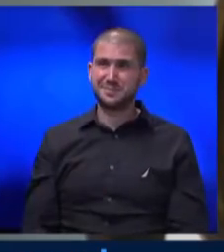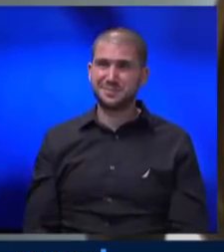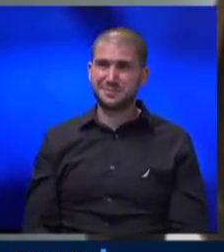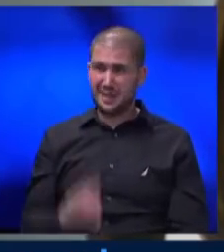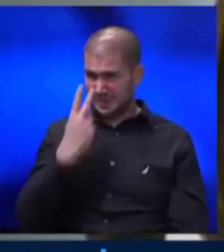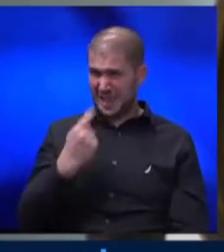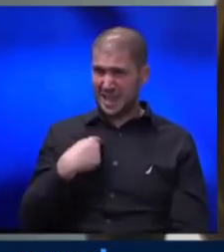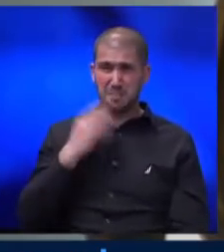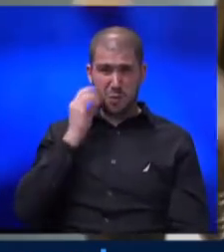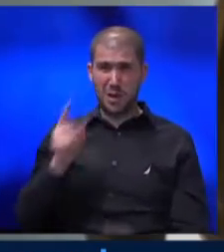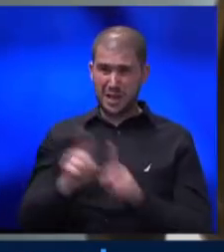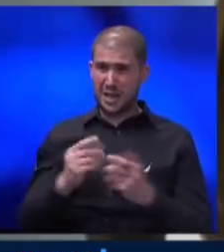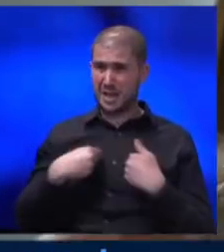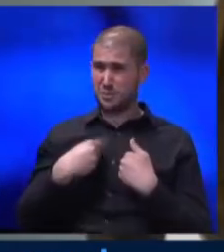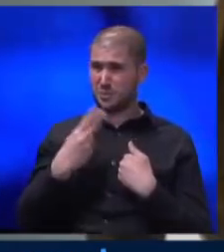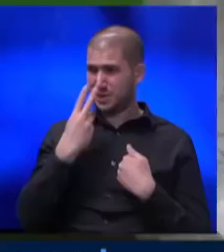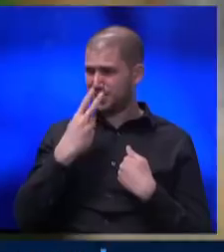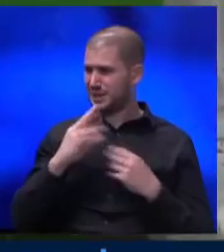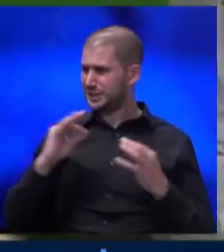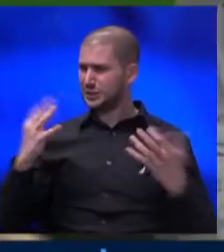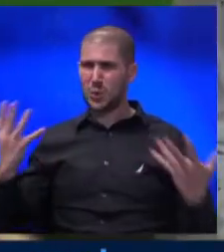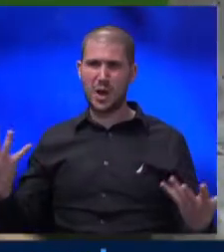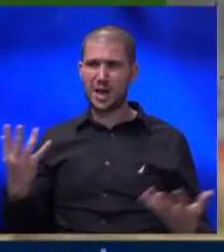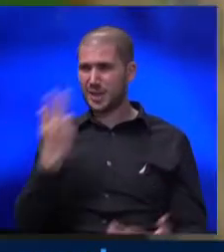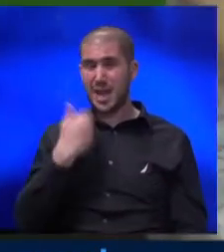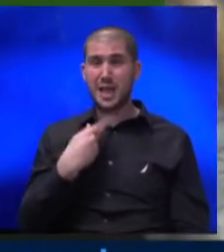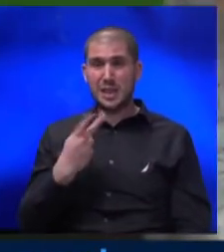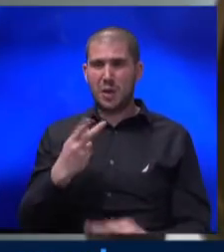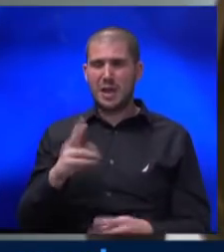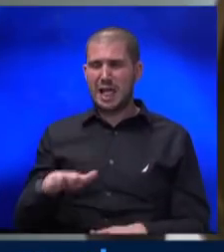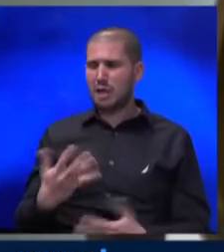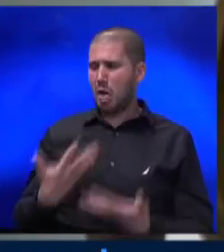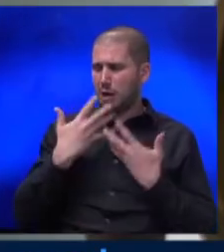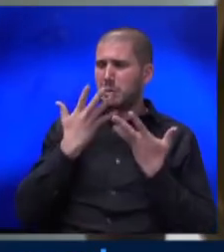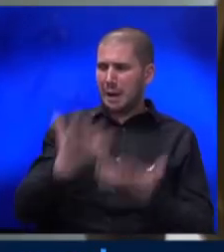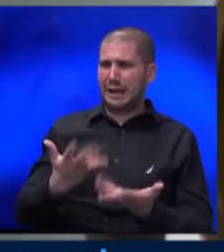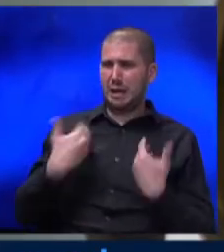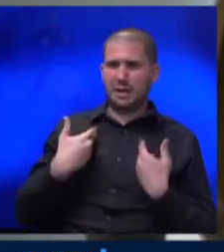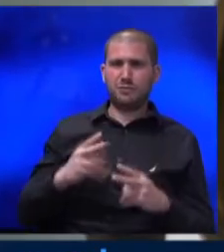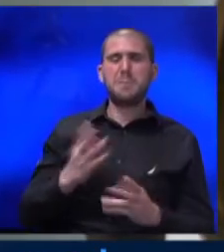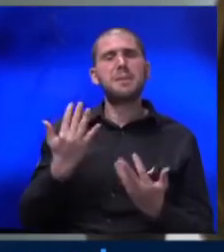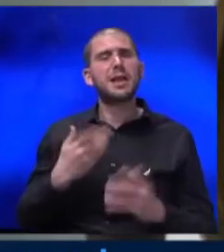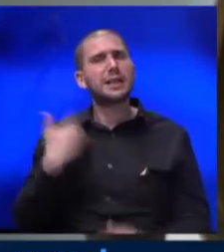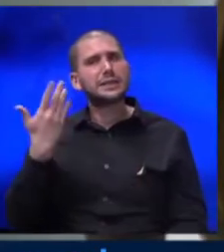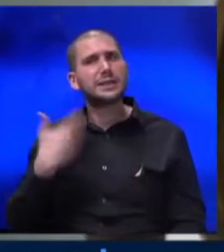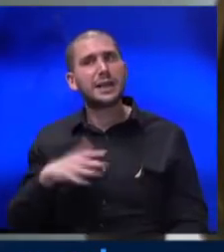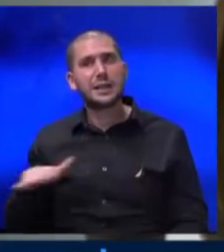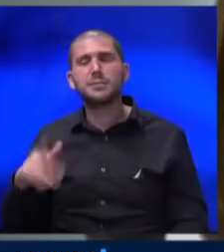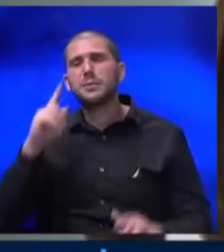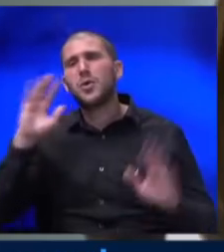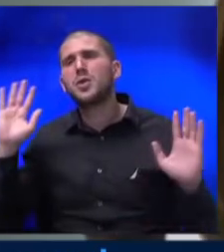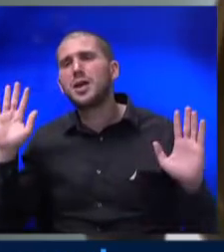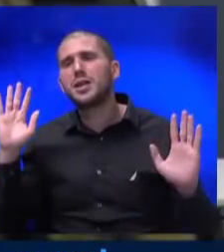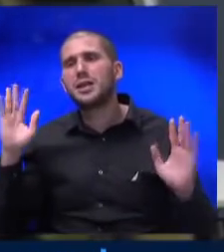לך שבחורה, לייק מי, תראי את הגלם. אני לא יכולה שילד יקיע עליי. מתי כן תרצי ילדים, לדעתה? You